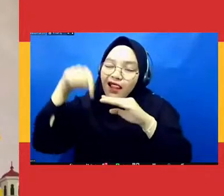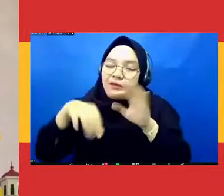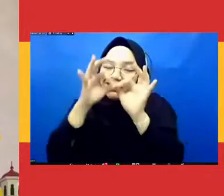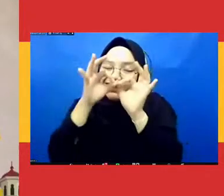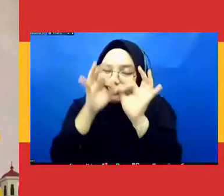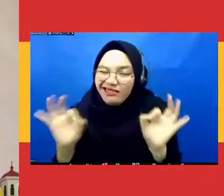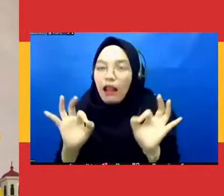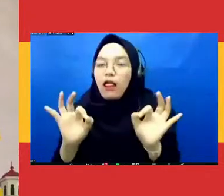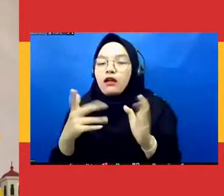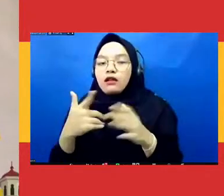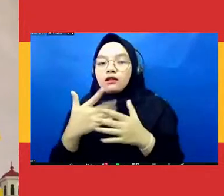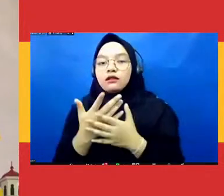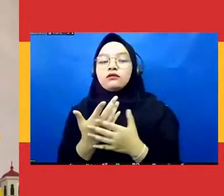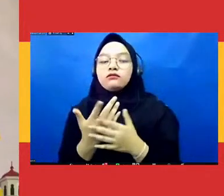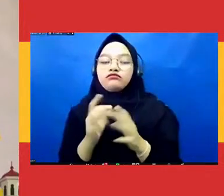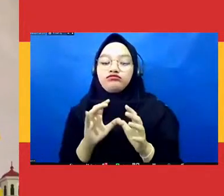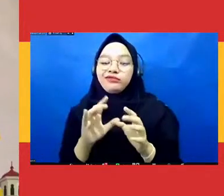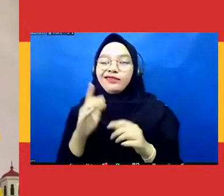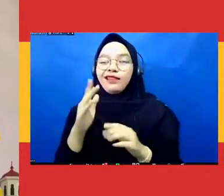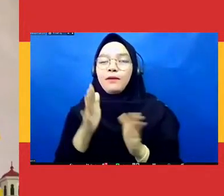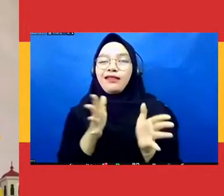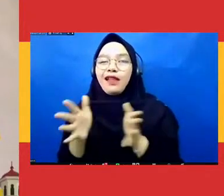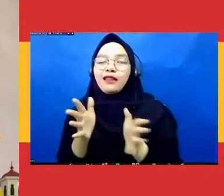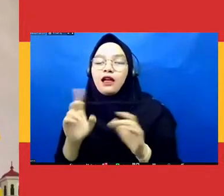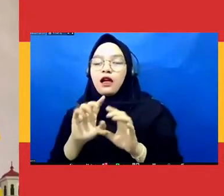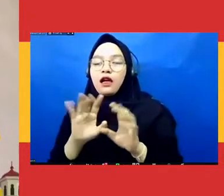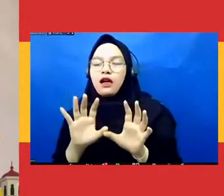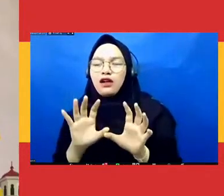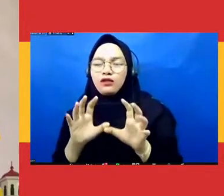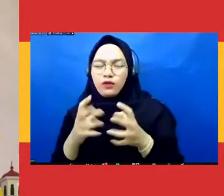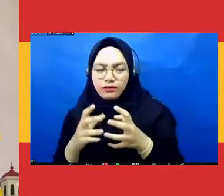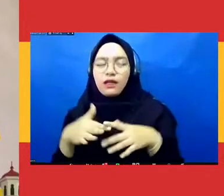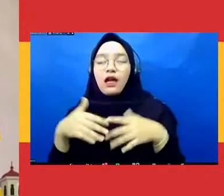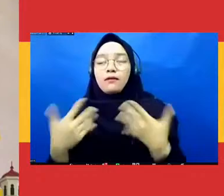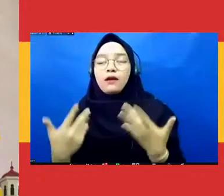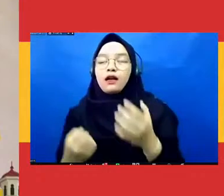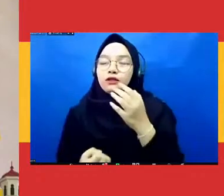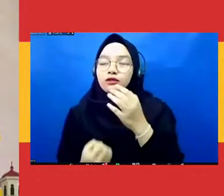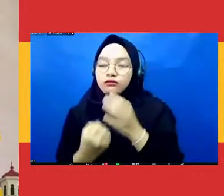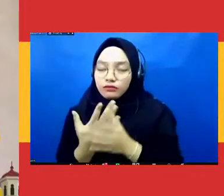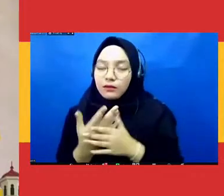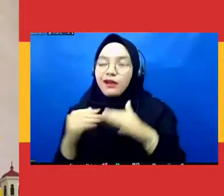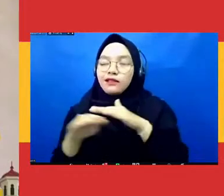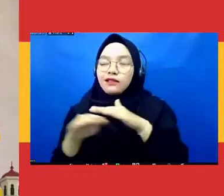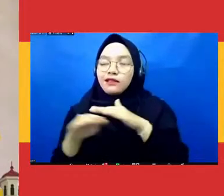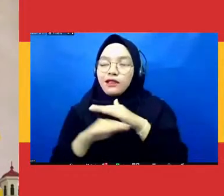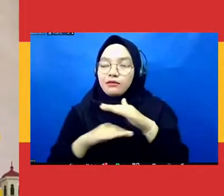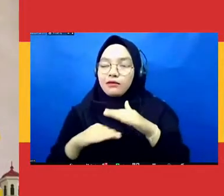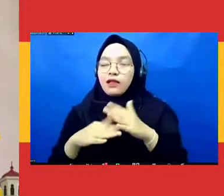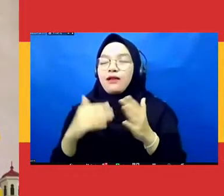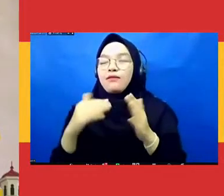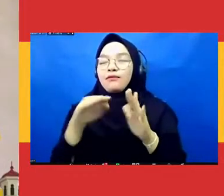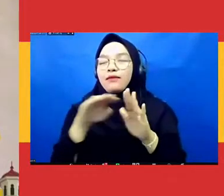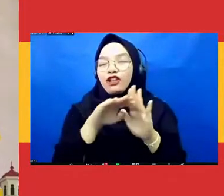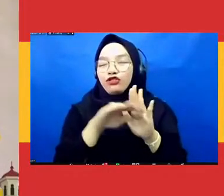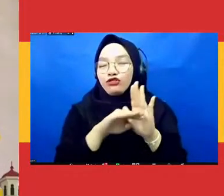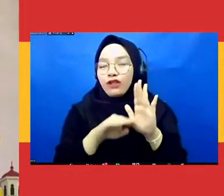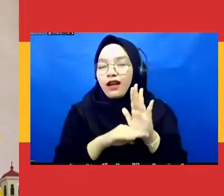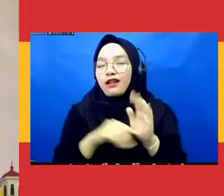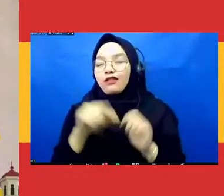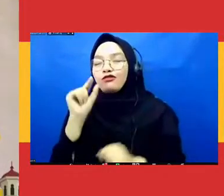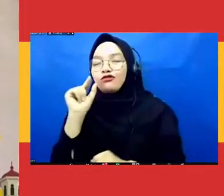partisipatif, apakah sumber kewenangan berdasarkan peraturan perundang-undangan mencukupi untuk